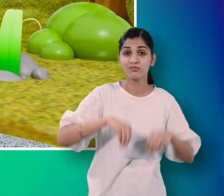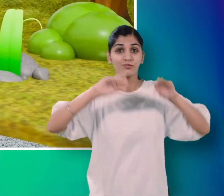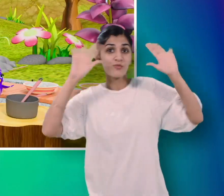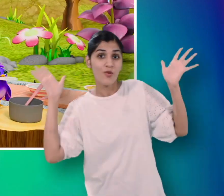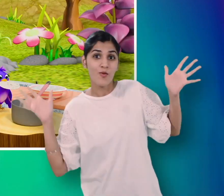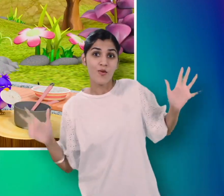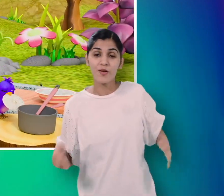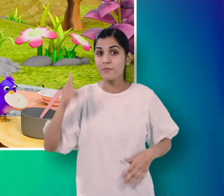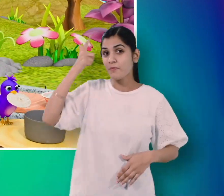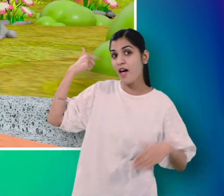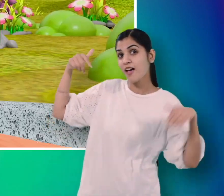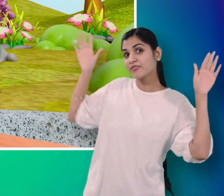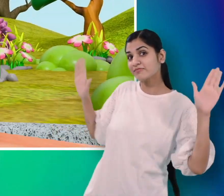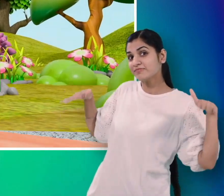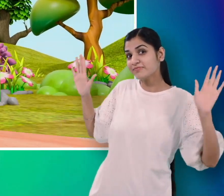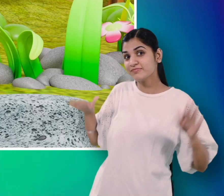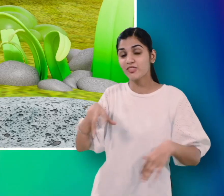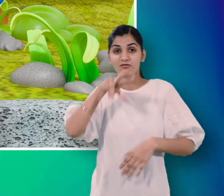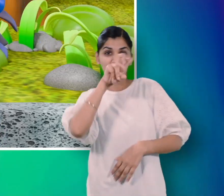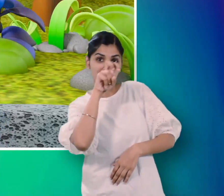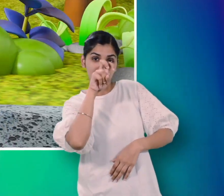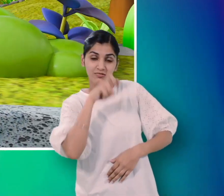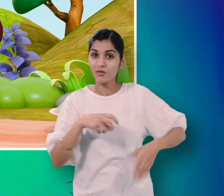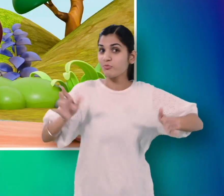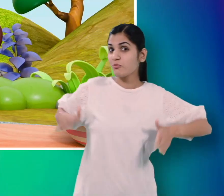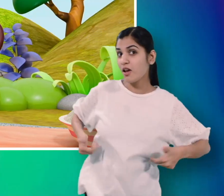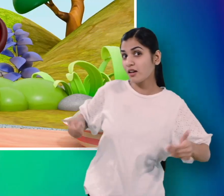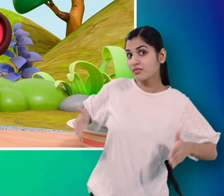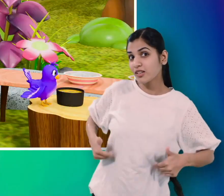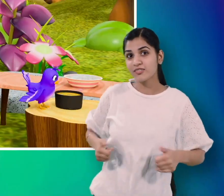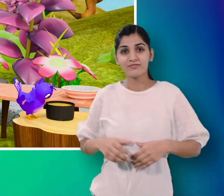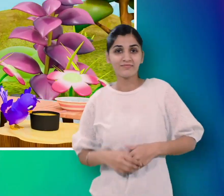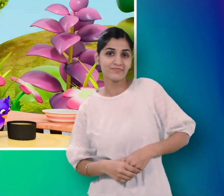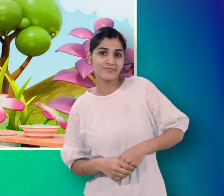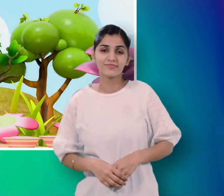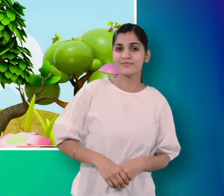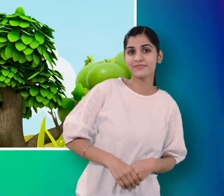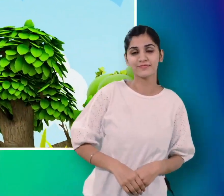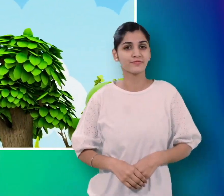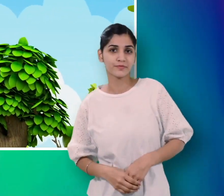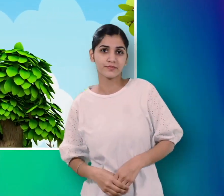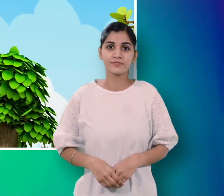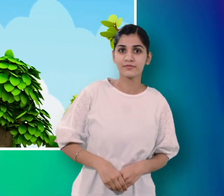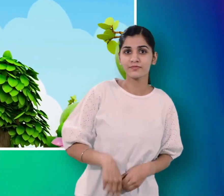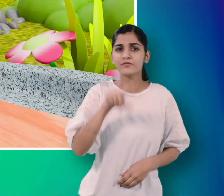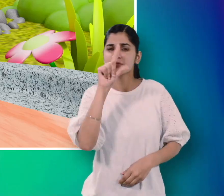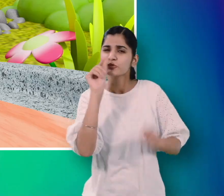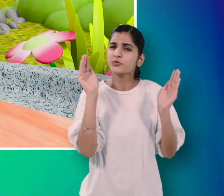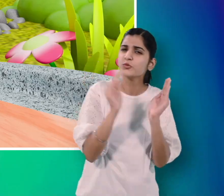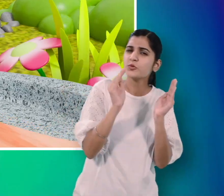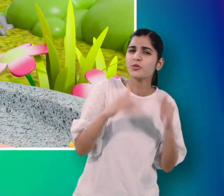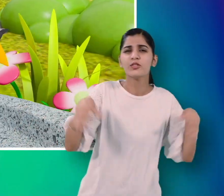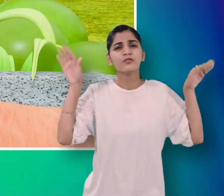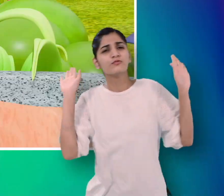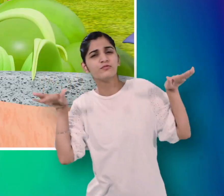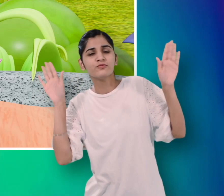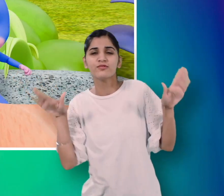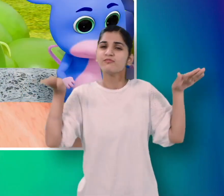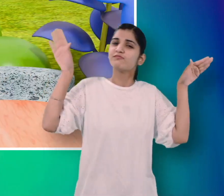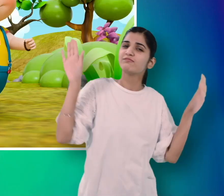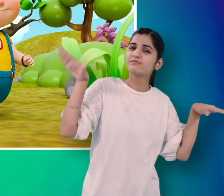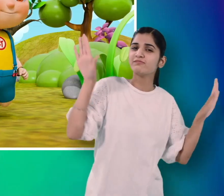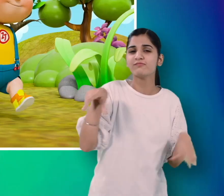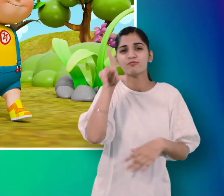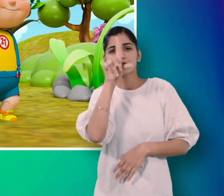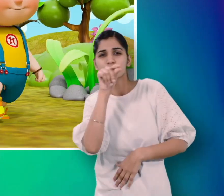मोर भी आया कववा भी आया चुहा भी आया बंधर भी आया चुन्चुन करती आई